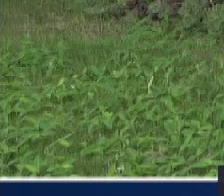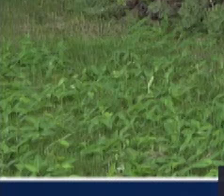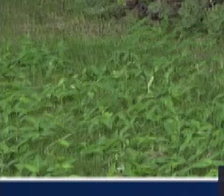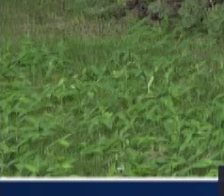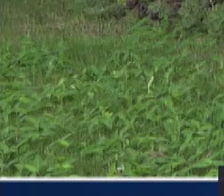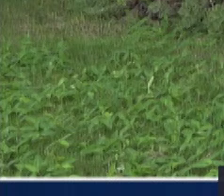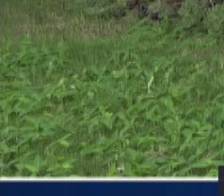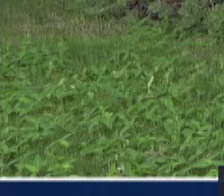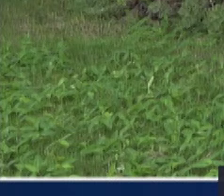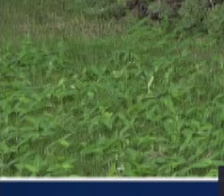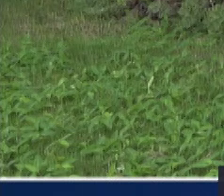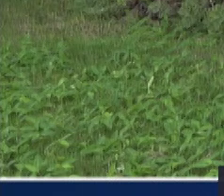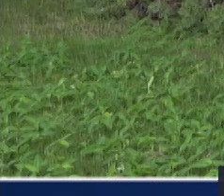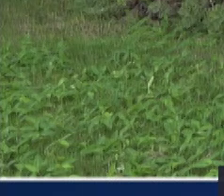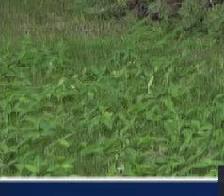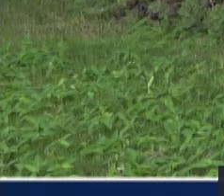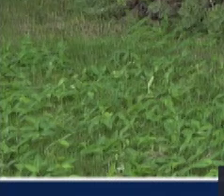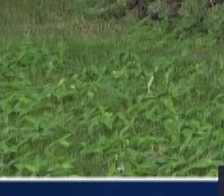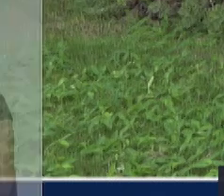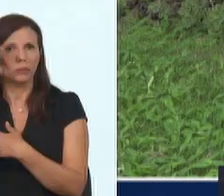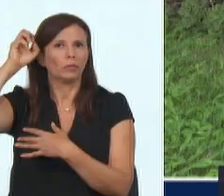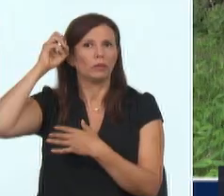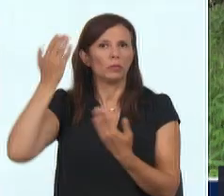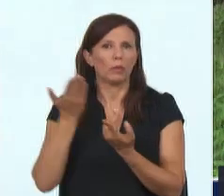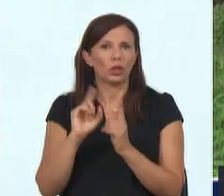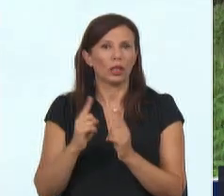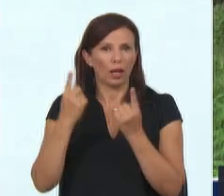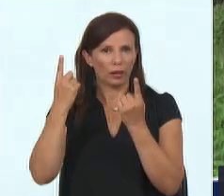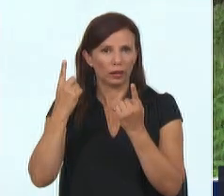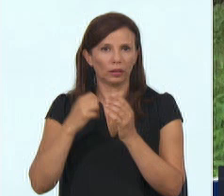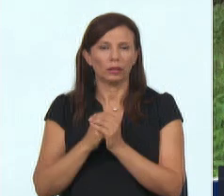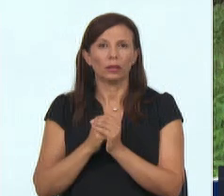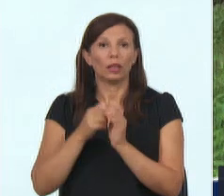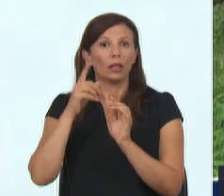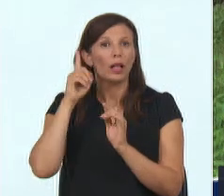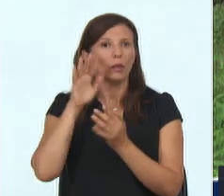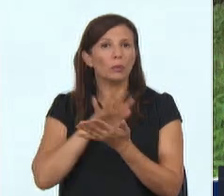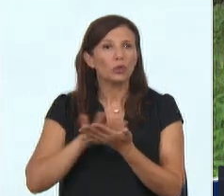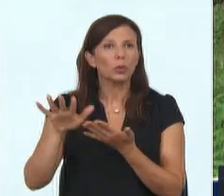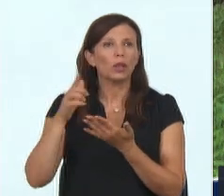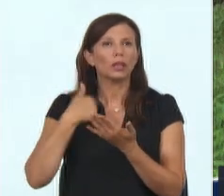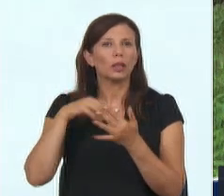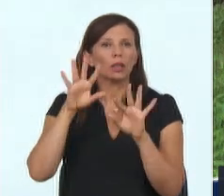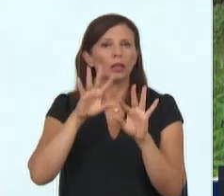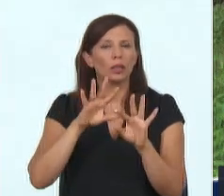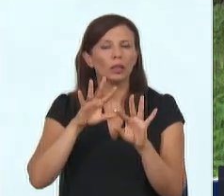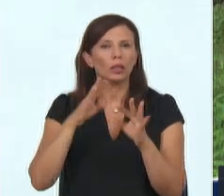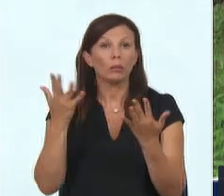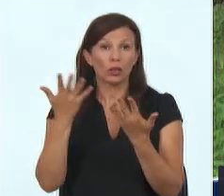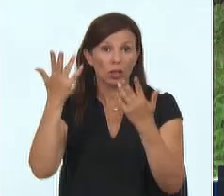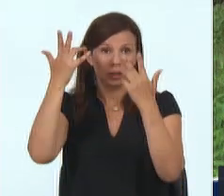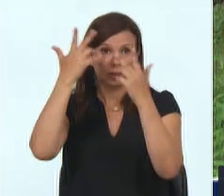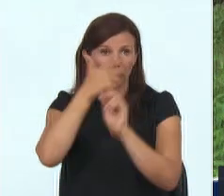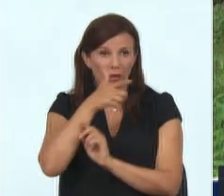אני עדיין מאבדת את כל מה שקרה, אבל פשוט העברתי את כל מה שצילמתי,